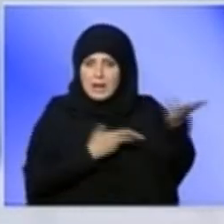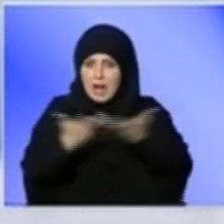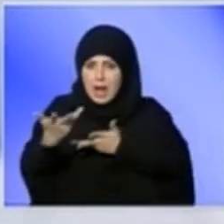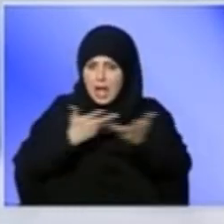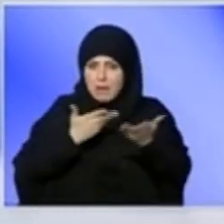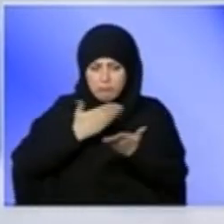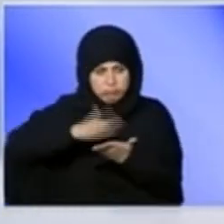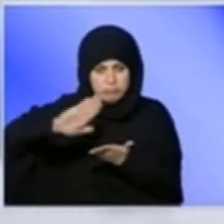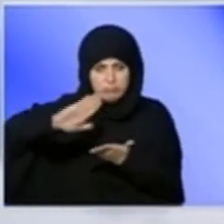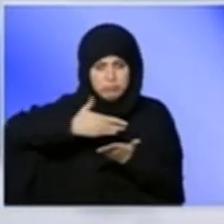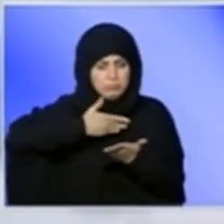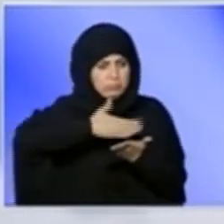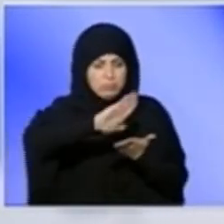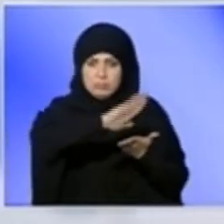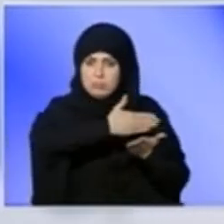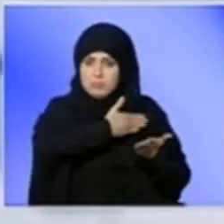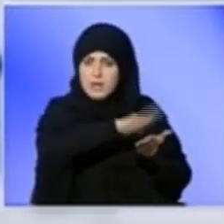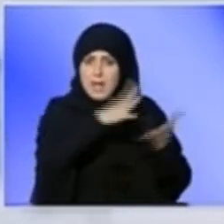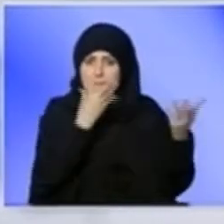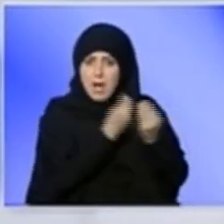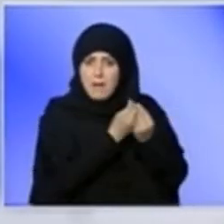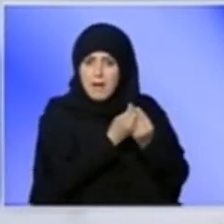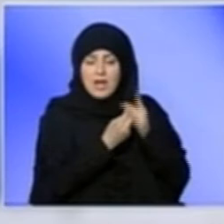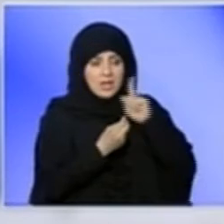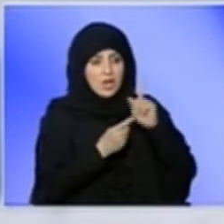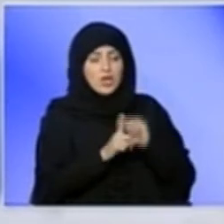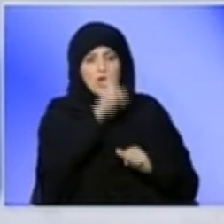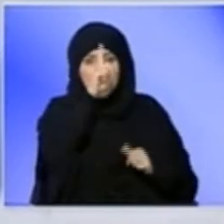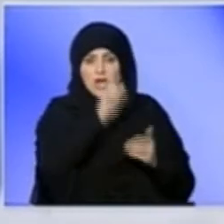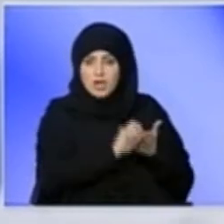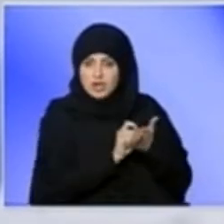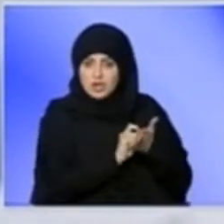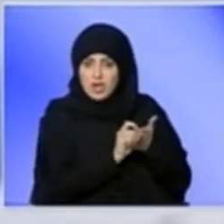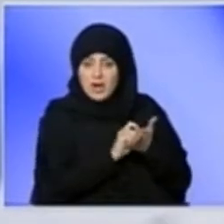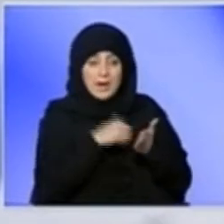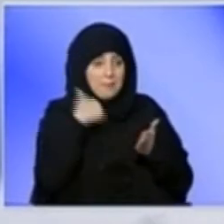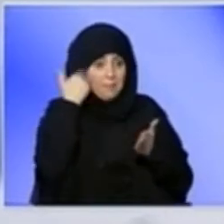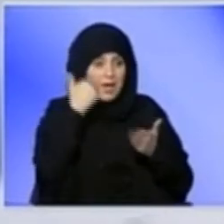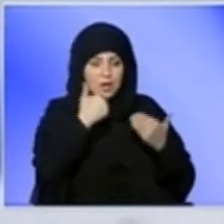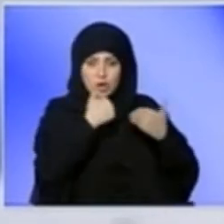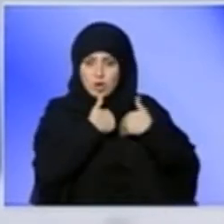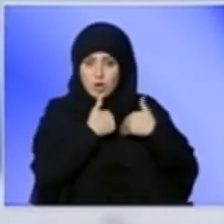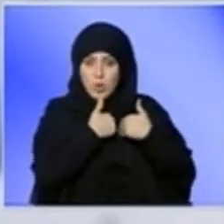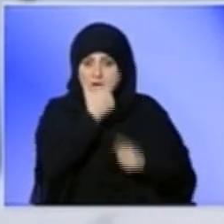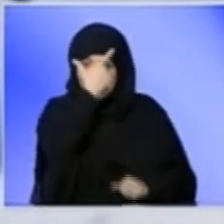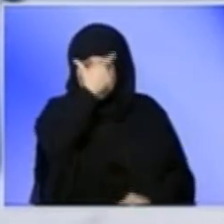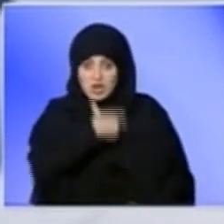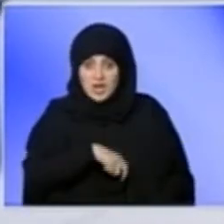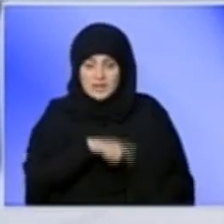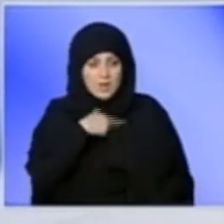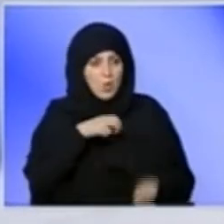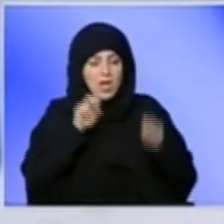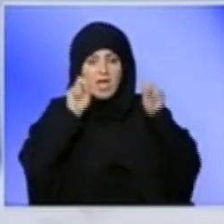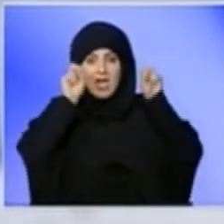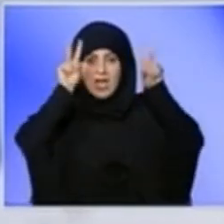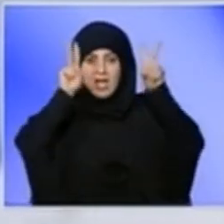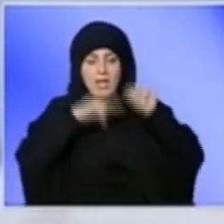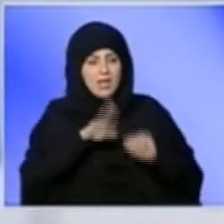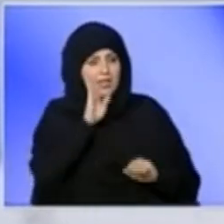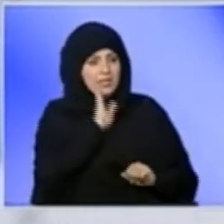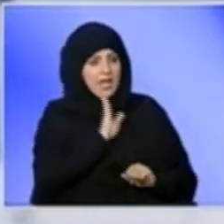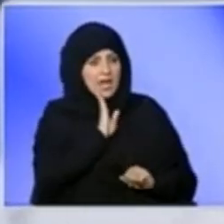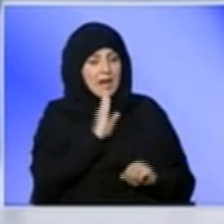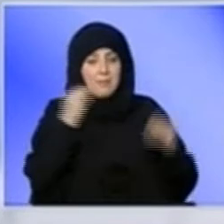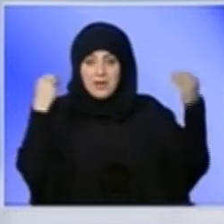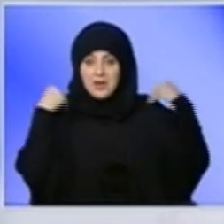طبعا يعني إن شاء الله بيكون له فعل كبير في نشر هذا المبدأ